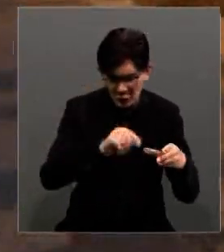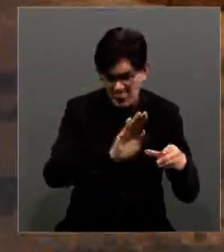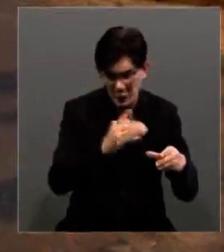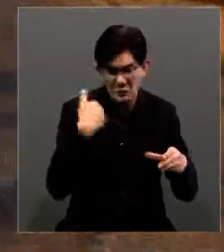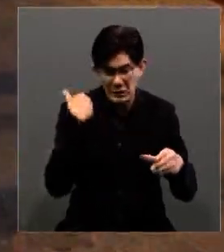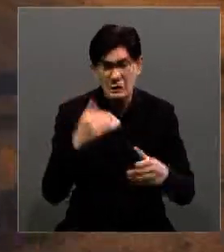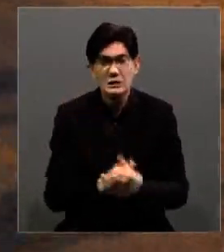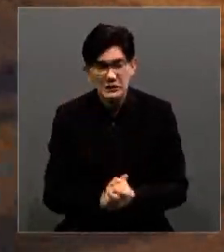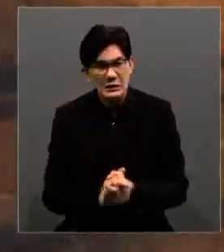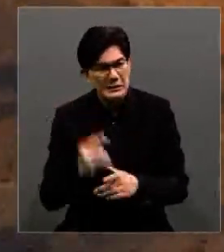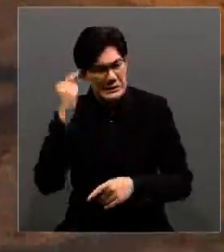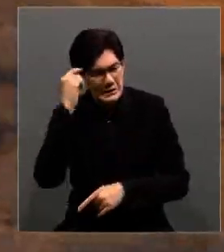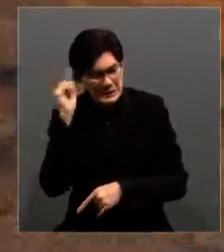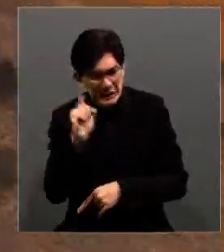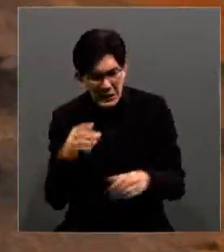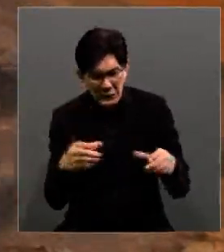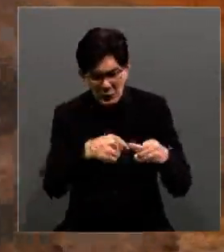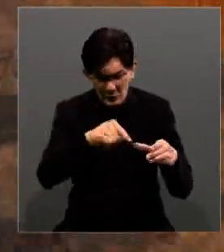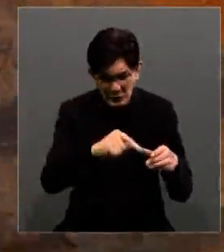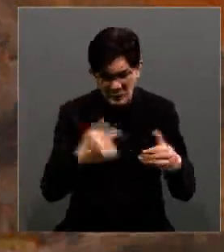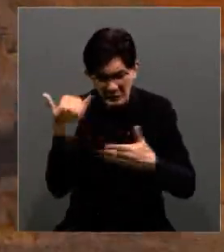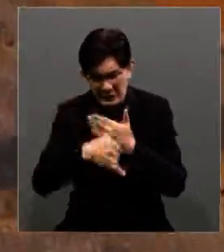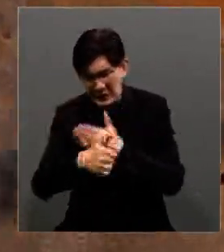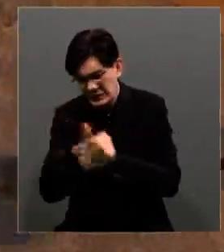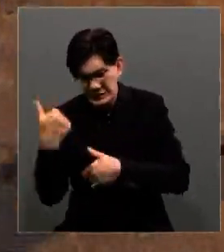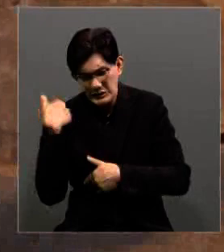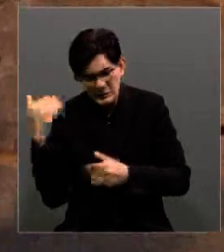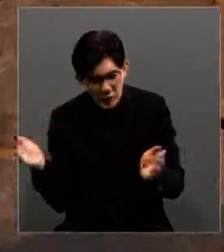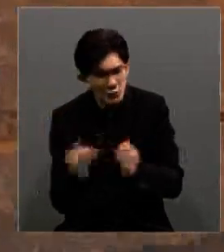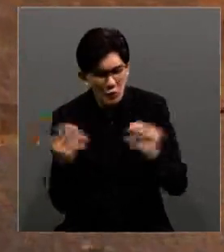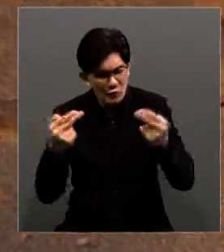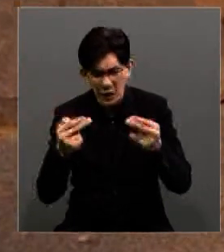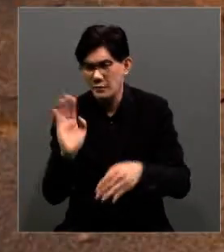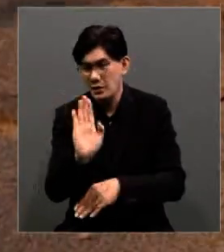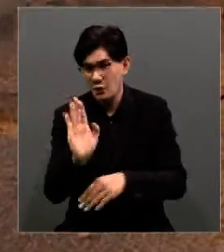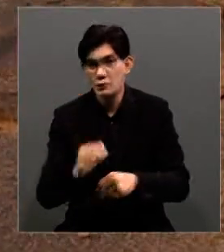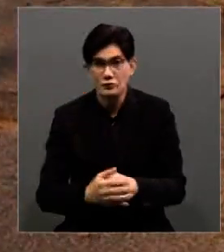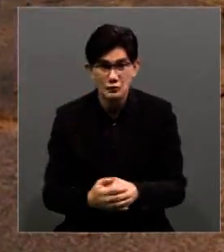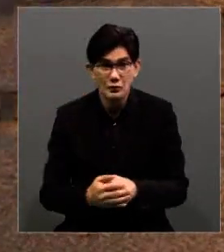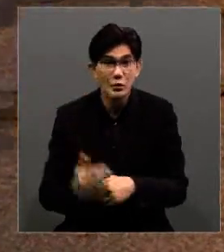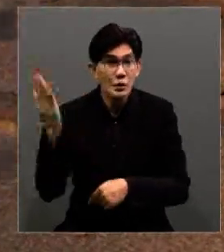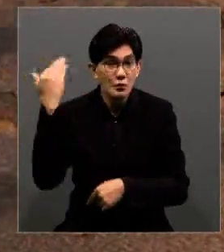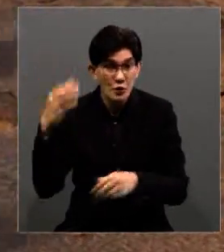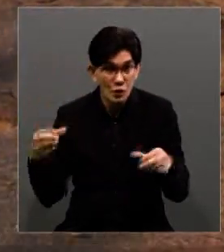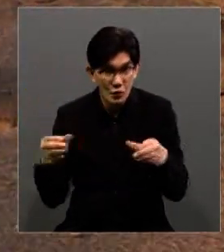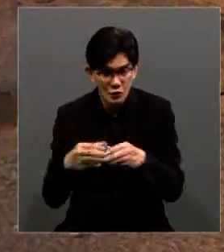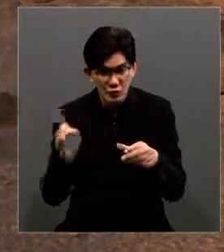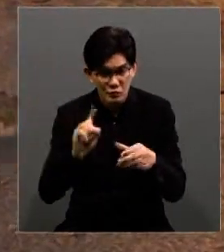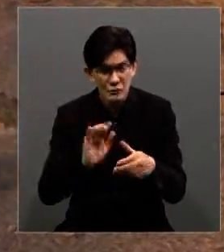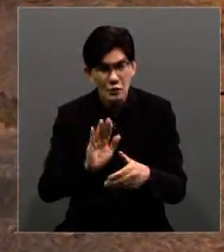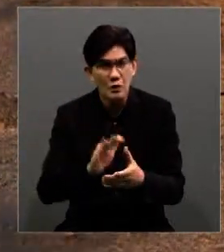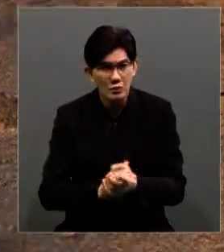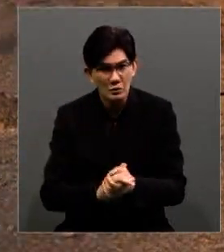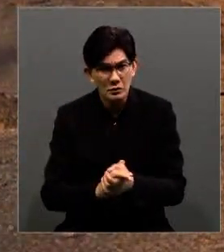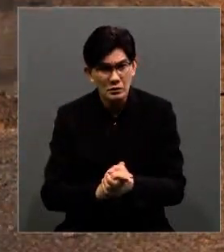ด้วยและอย่าให้ฮิซบอลเลาะห์เนี่ยไปดึงเอาประเทศเลบานอนเข้ามาสู่สงครามอย่างไม่รู้ตัวซึ่งที่ผ่านมากลุ่มฮิซบอลเลาะห์ได้